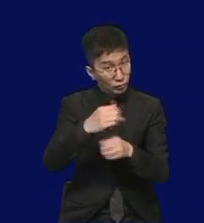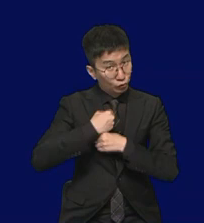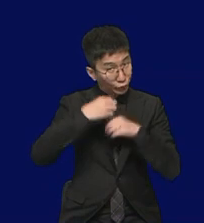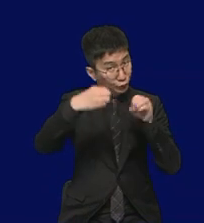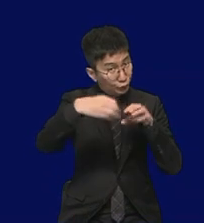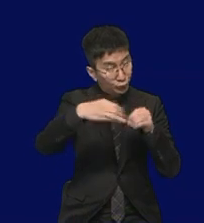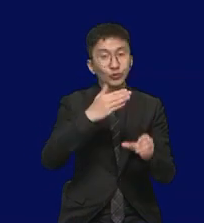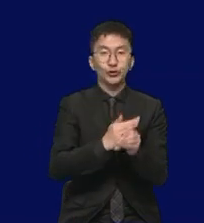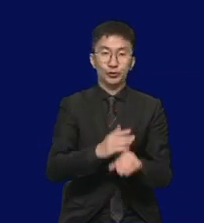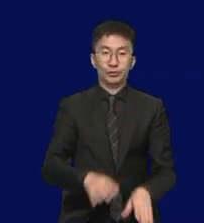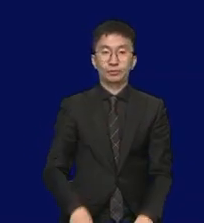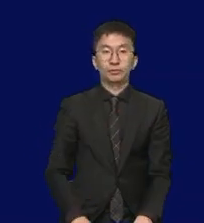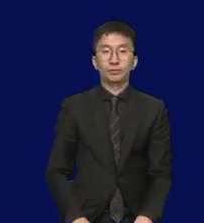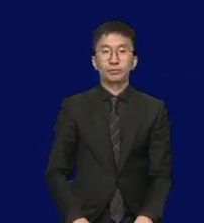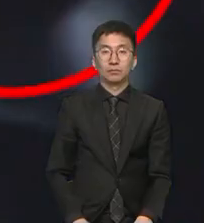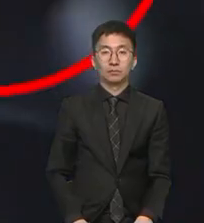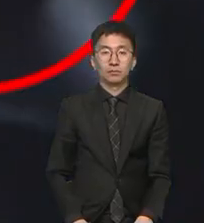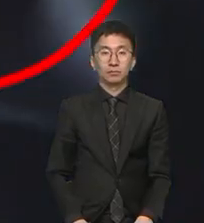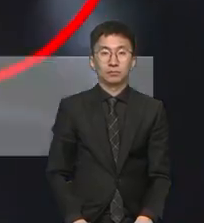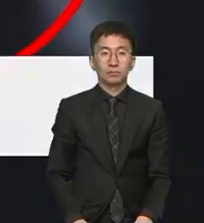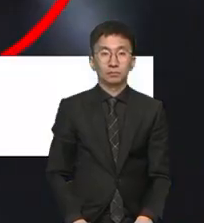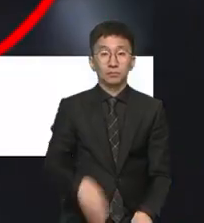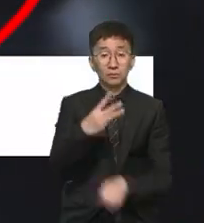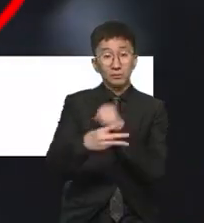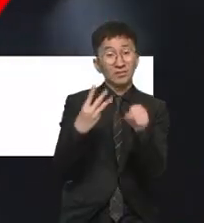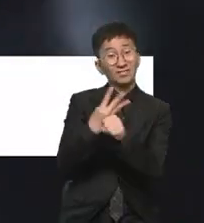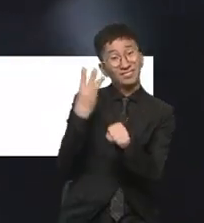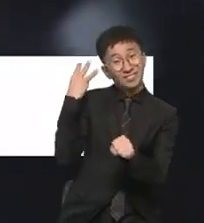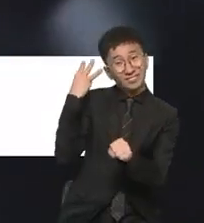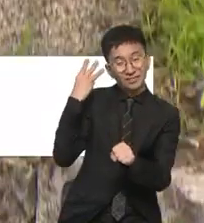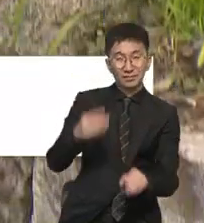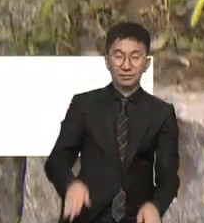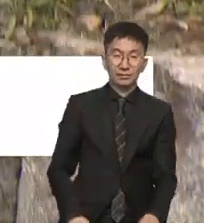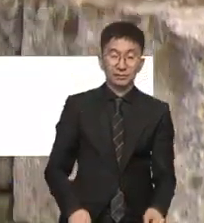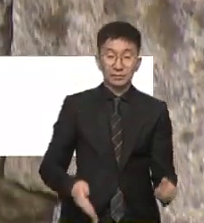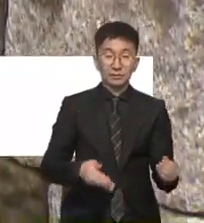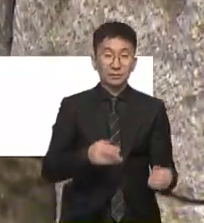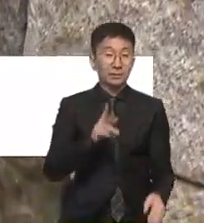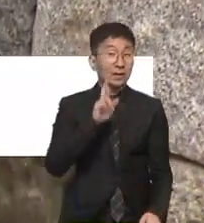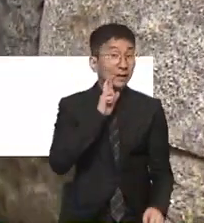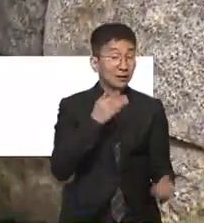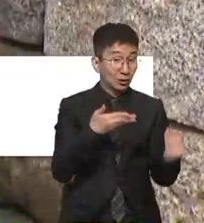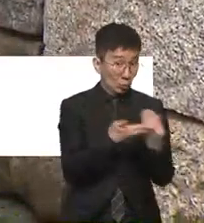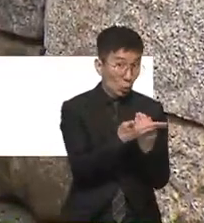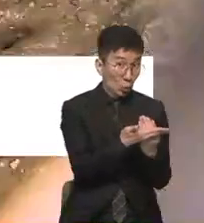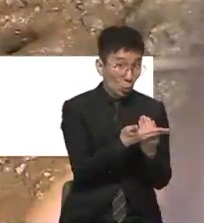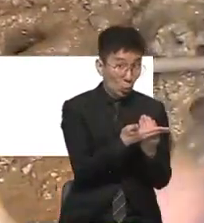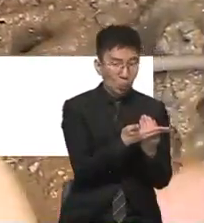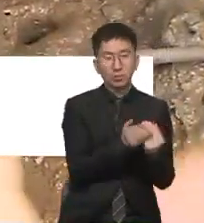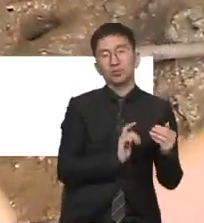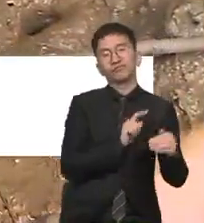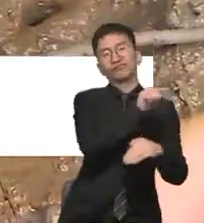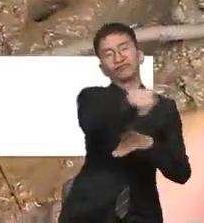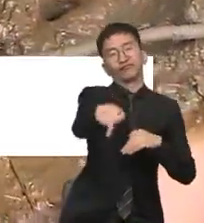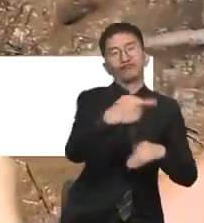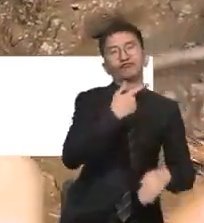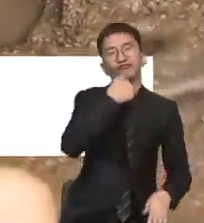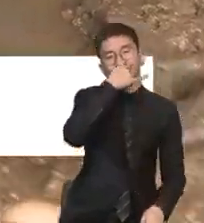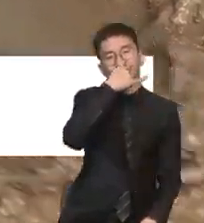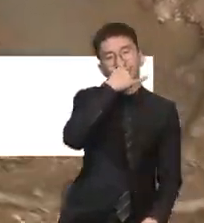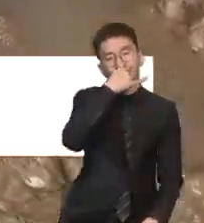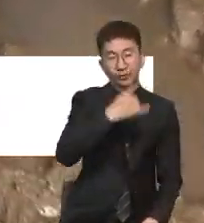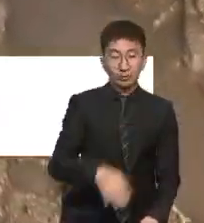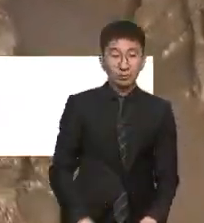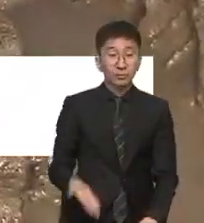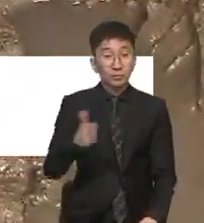북한군과 협조하고 있다고 밝혔습니다. 3년 전 강화도 연미정을 통해 우리 민간인 한 명이 월북한 적은 있지만 외국인,